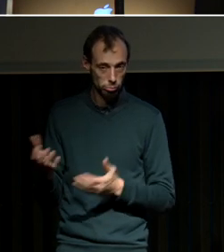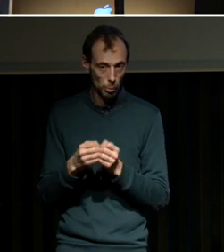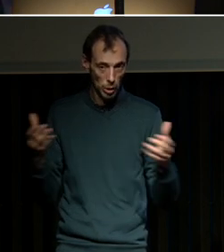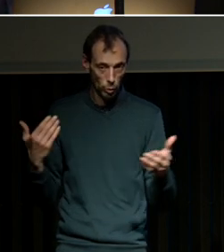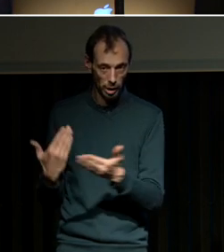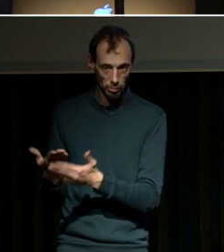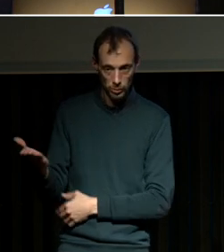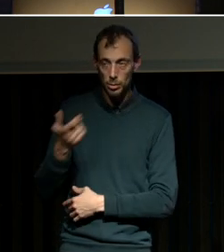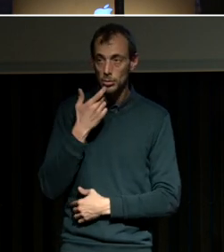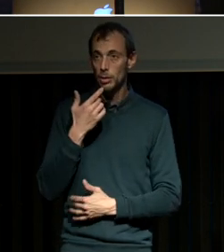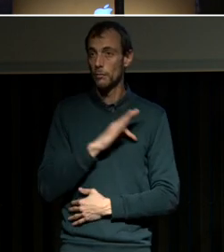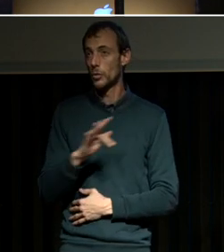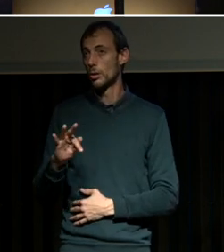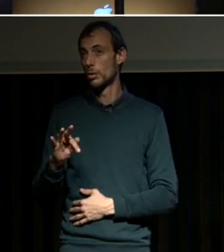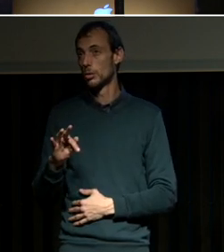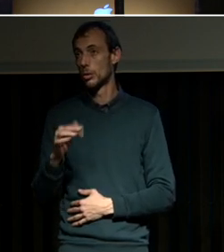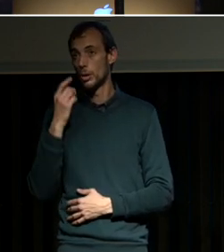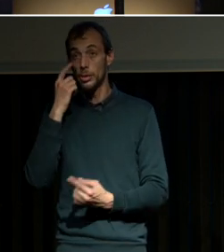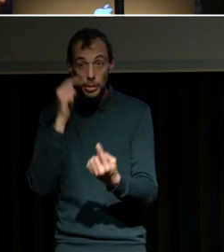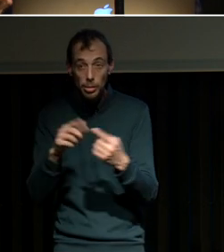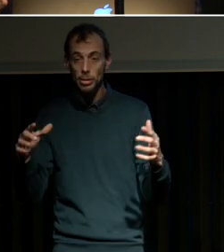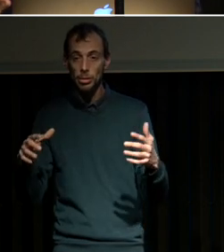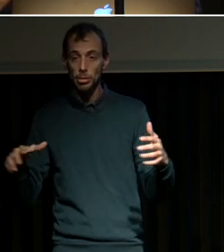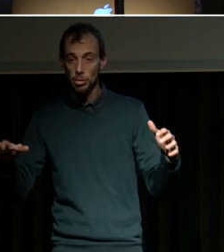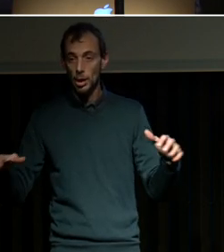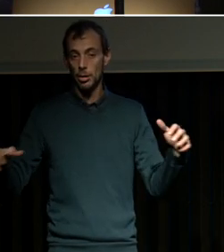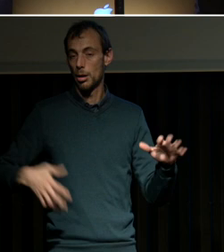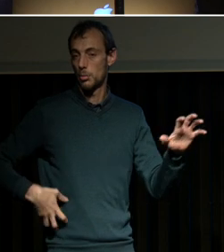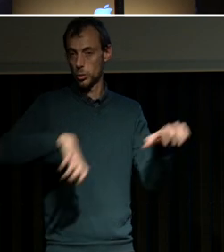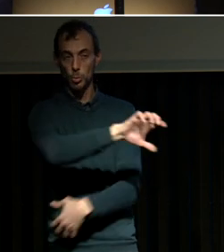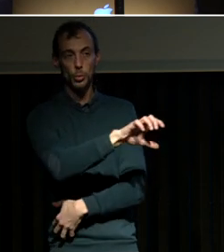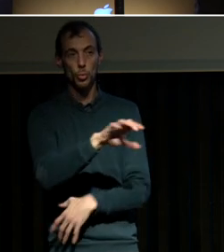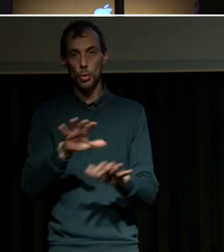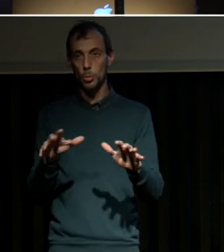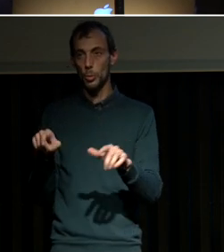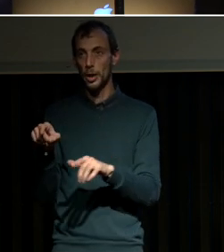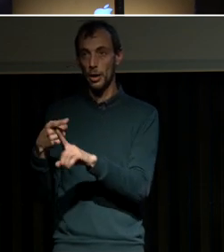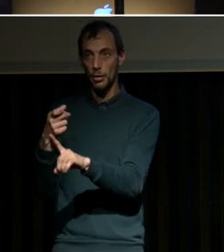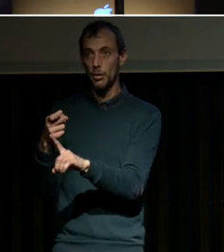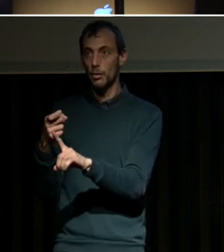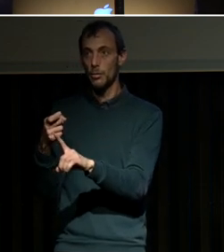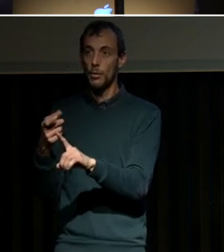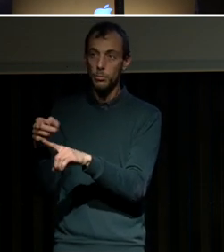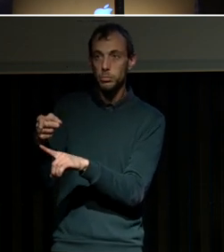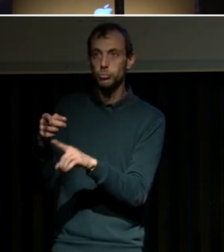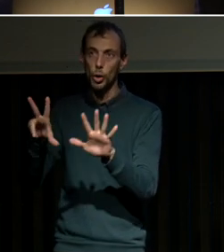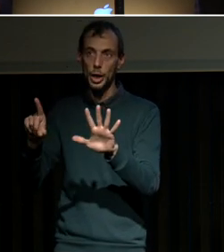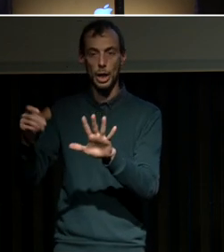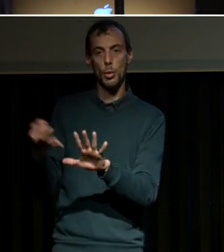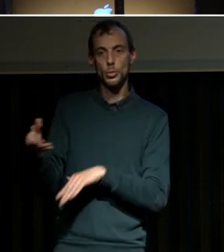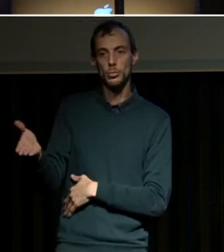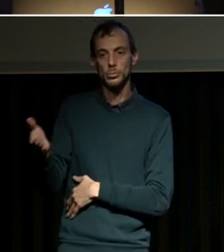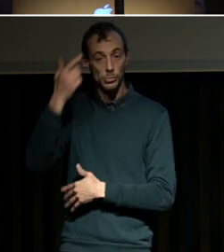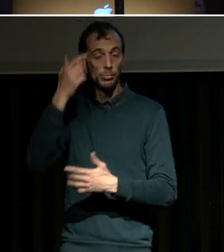peu près 80% des transplantations. 80% des transplantations, c'est des donneurs décédés en mort encéphalique. C'est quoi la